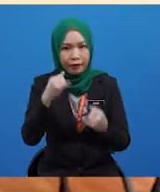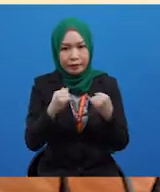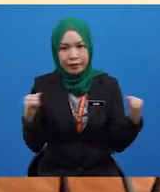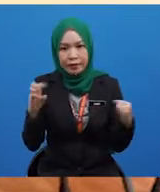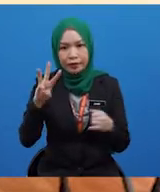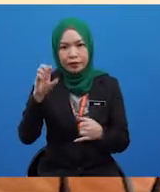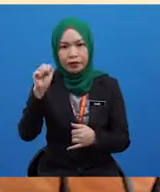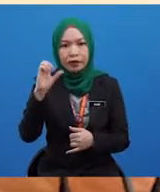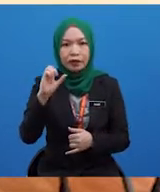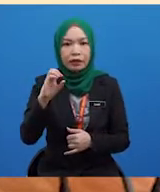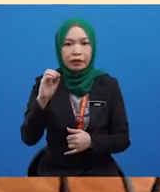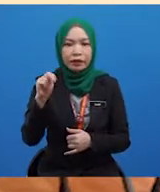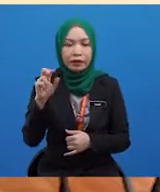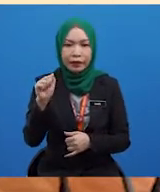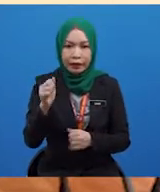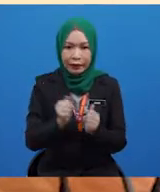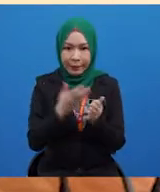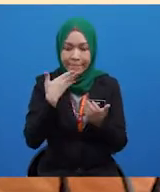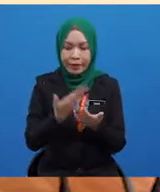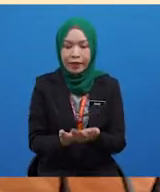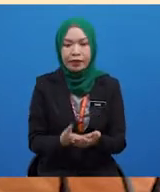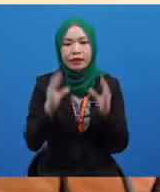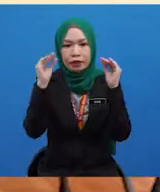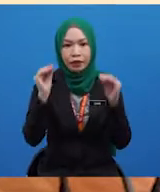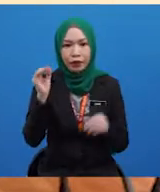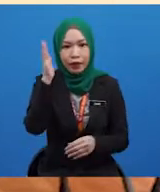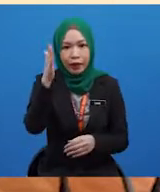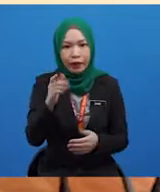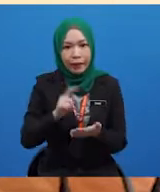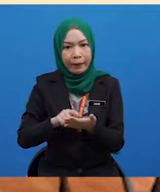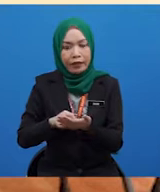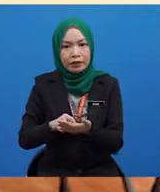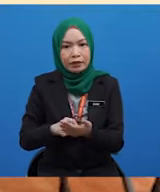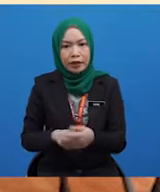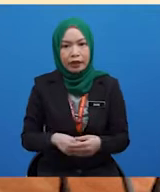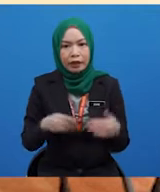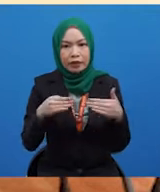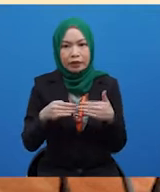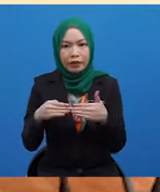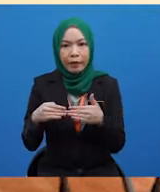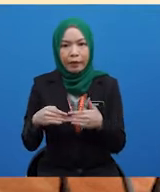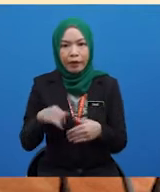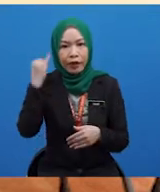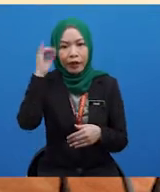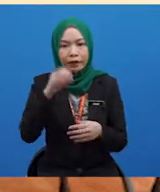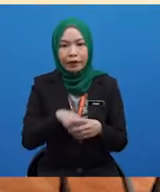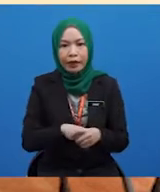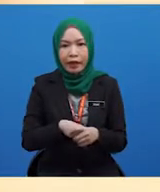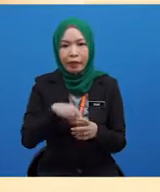baik. Selepas ini, cikgu akan membincangkan kesinambungan idea dalam sesebuah